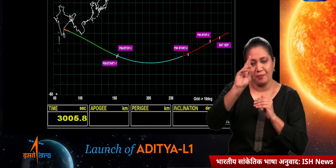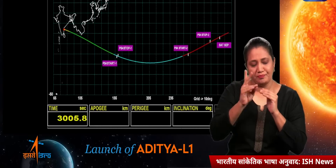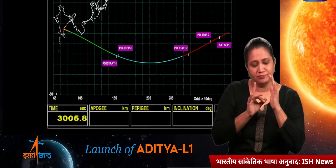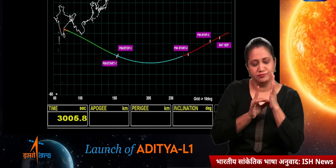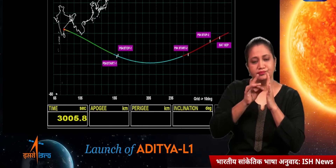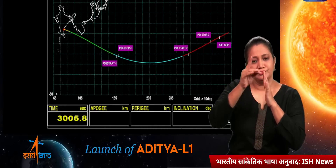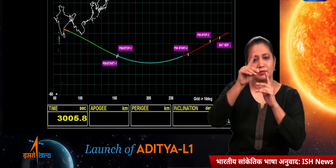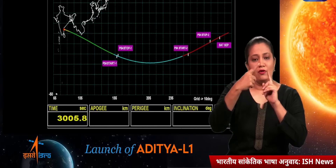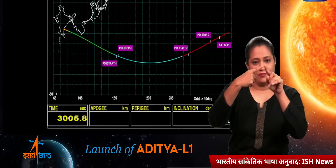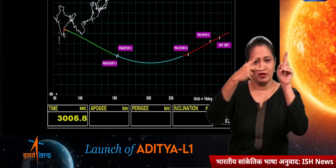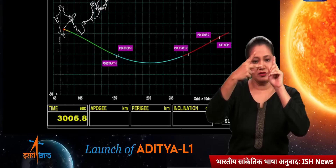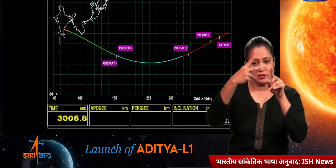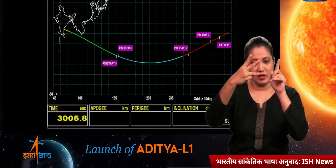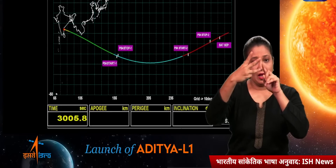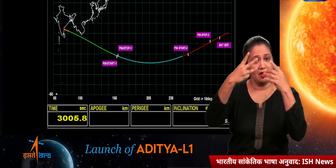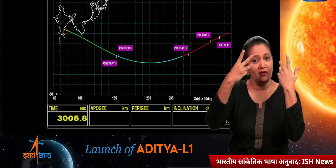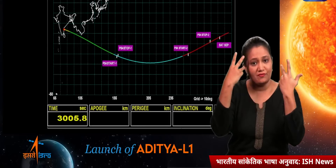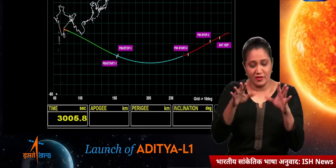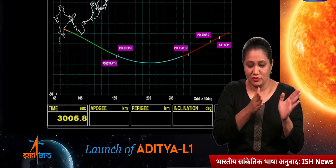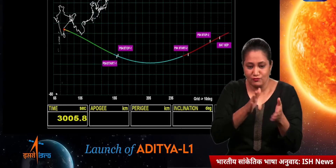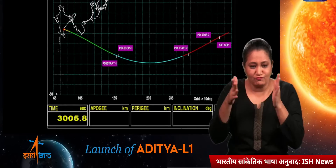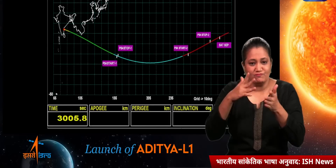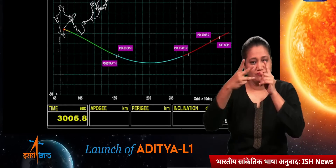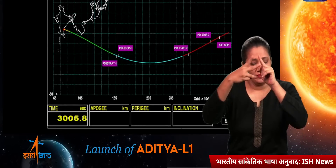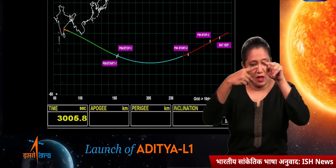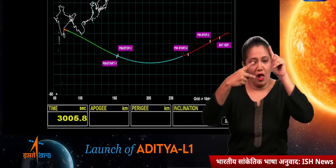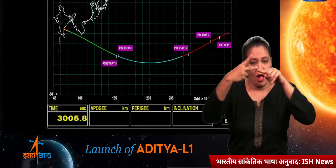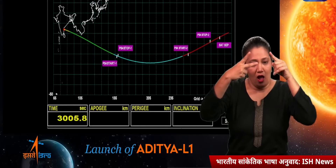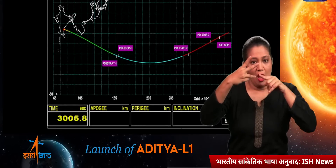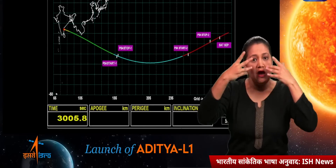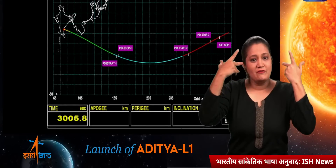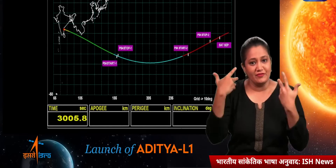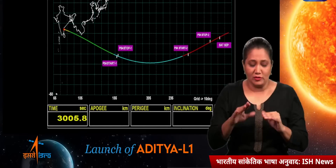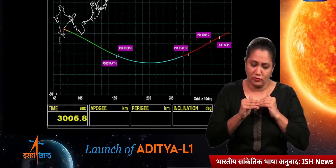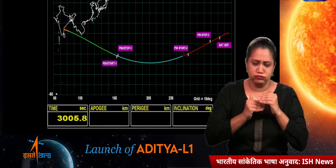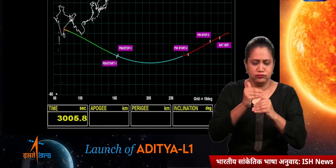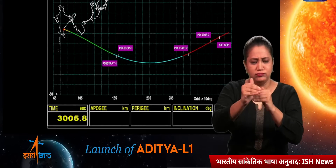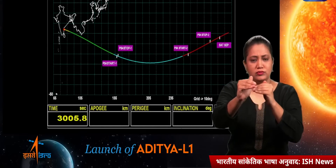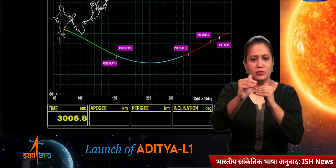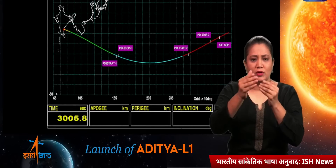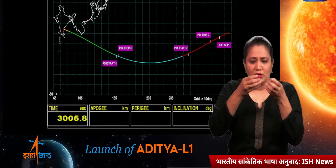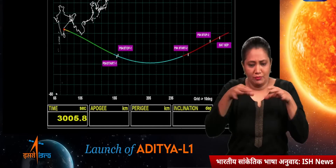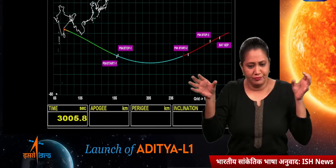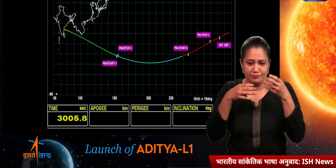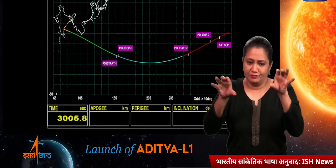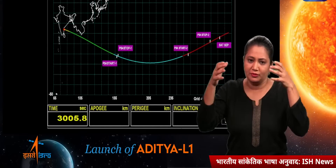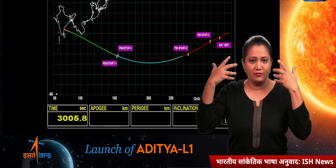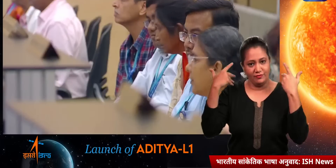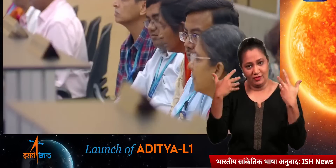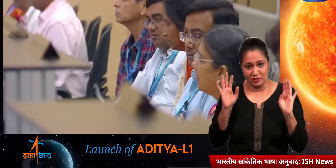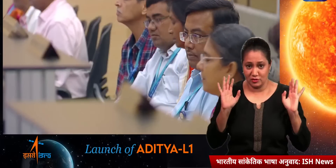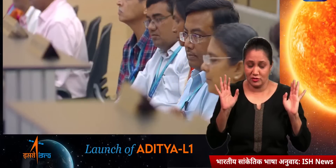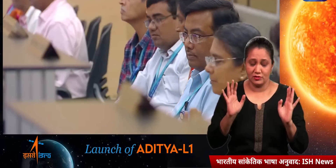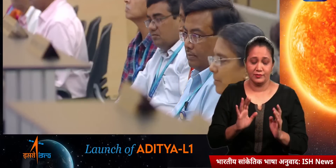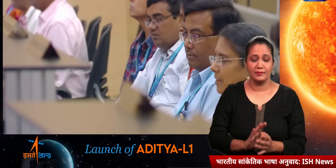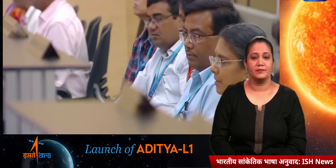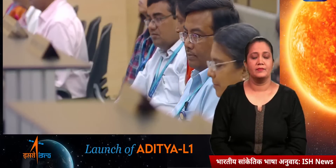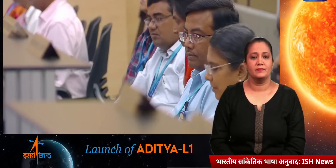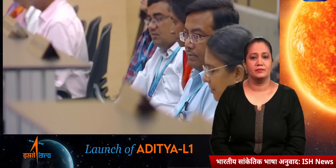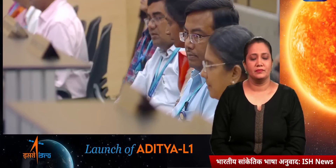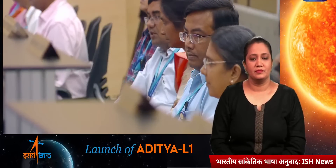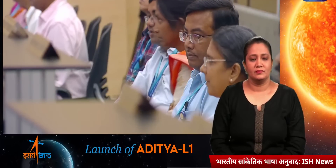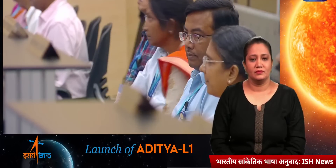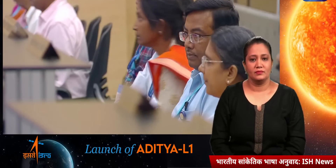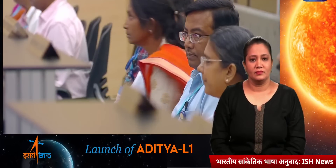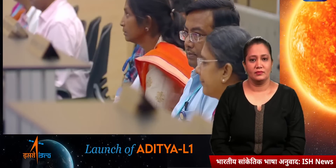प्रथम, द्वितीय तथा तृतीय चरण के सामान्य कार्यकाल के पश्चात इन्हें यान से पृथक कर दिया गया था। और